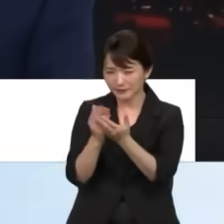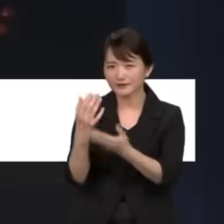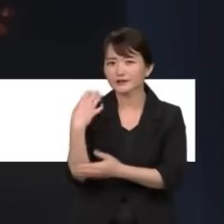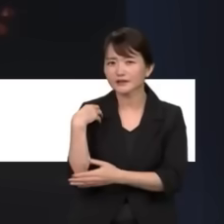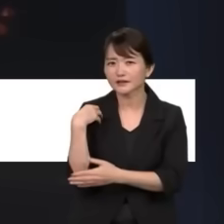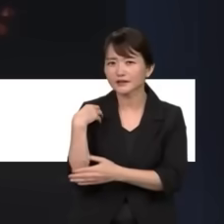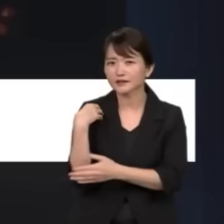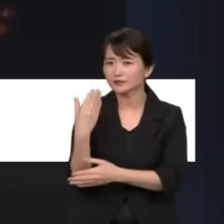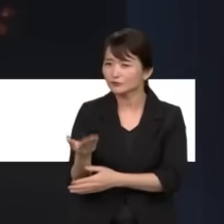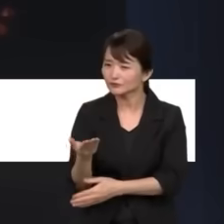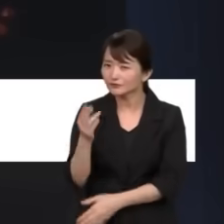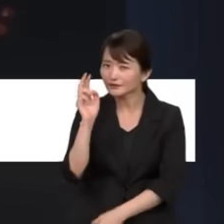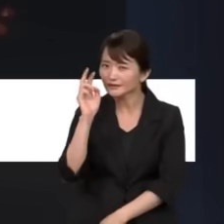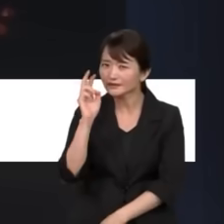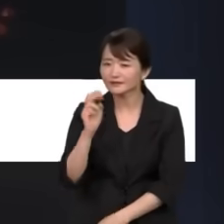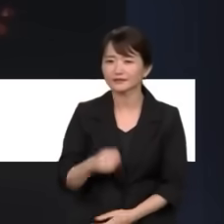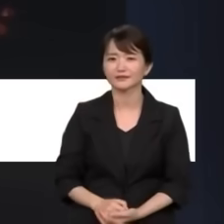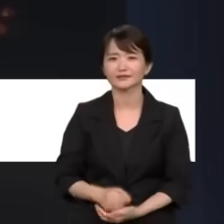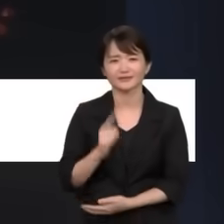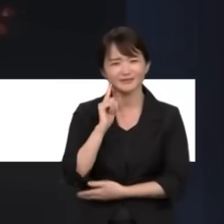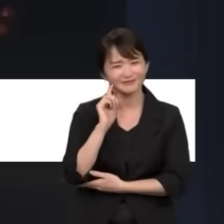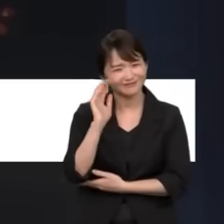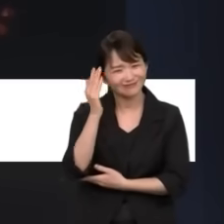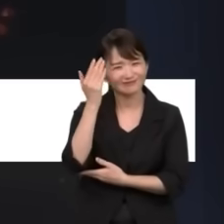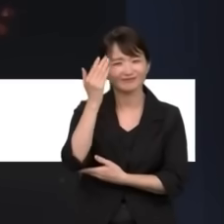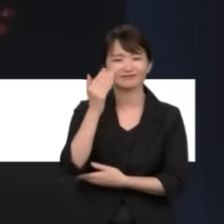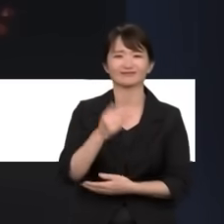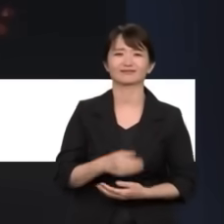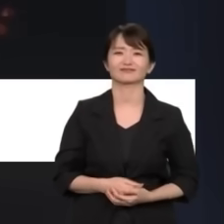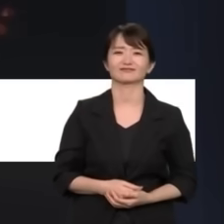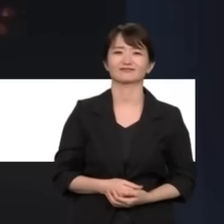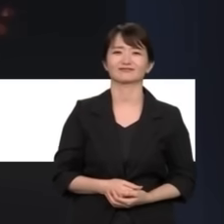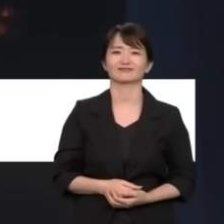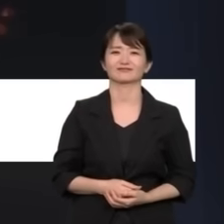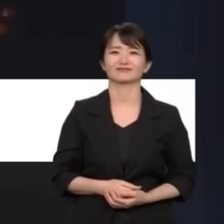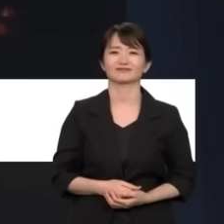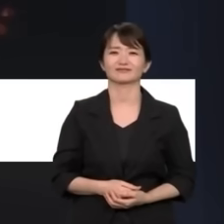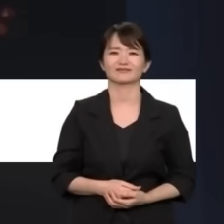어 어 영광스러운데